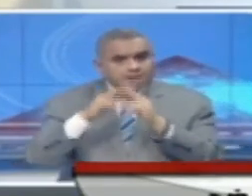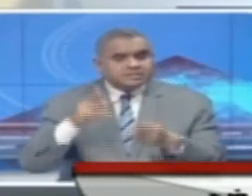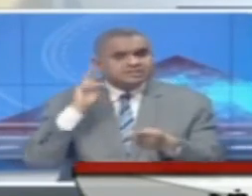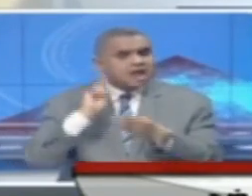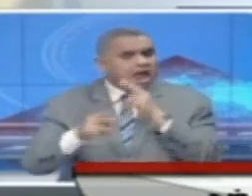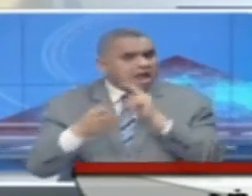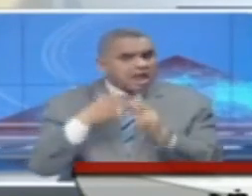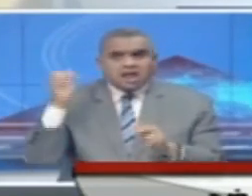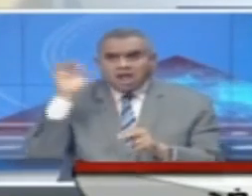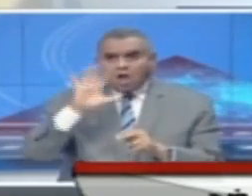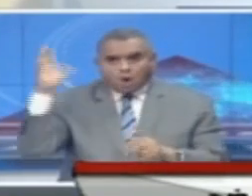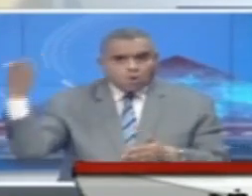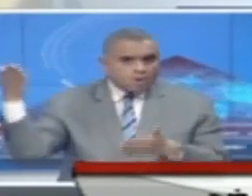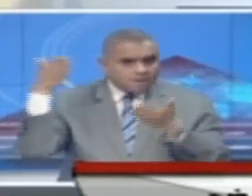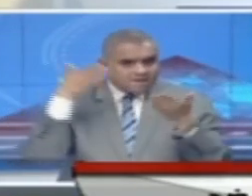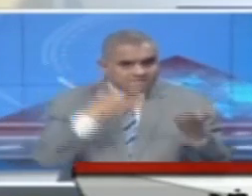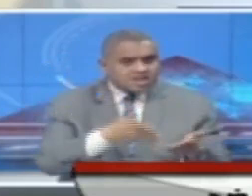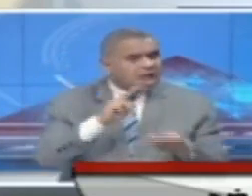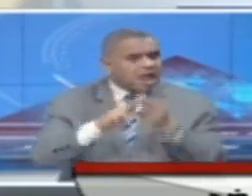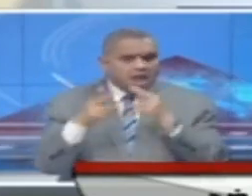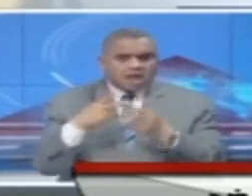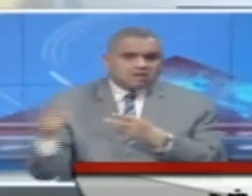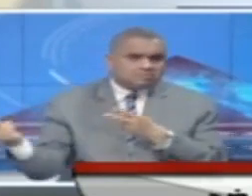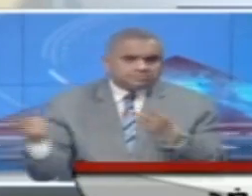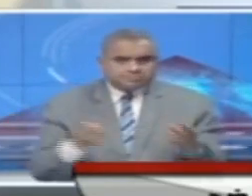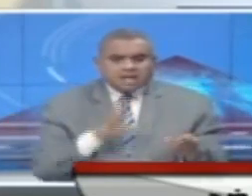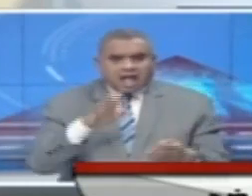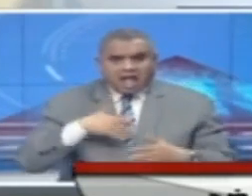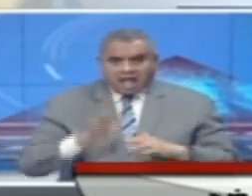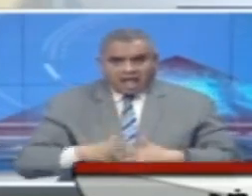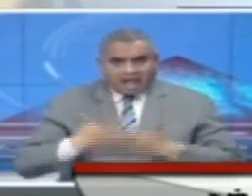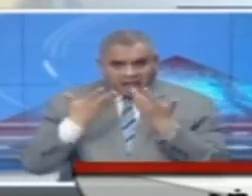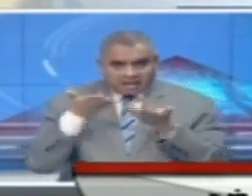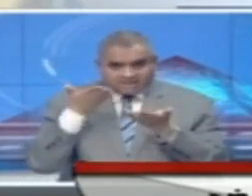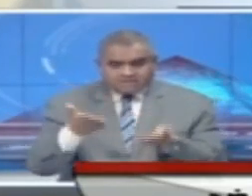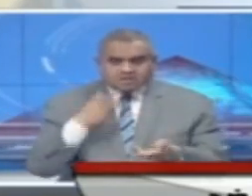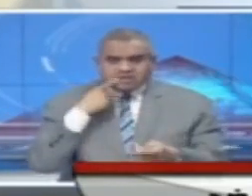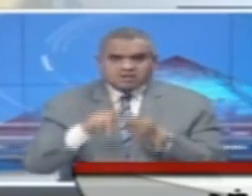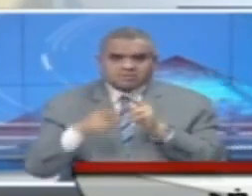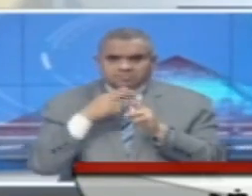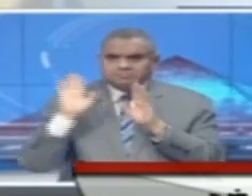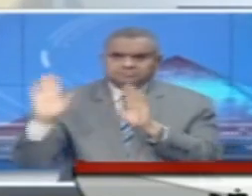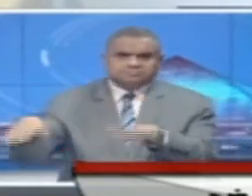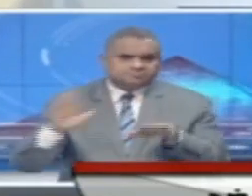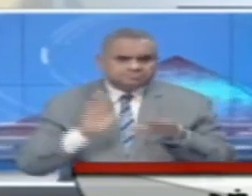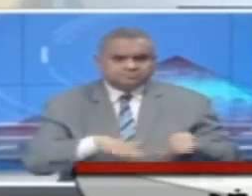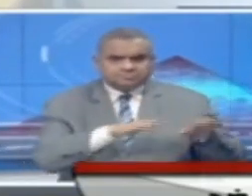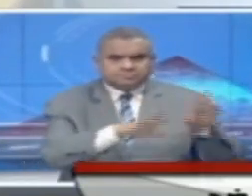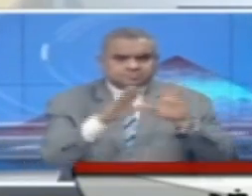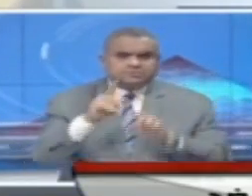مصر، وبيبقوا بيحصلوا برضو على اللقاحات، كلهم بيتعاملوا نفس المعاملة.